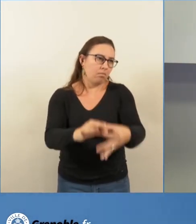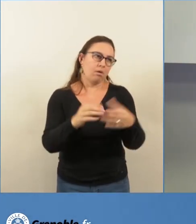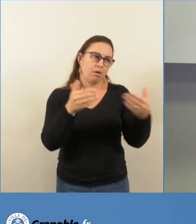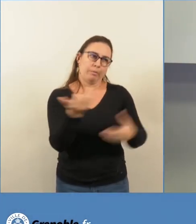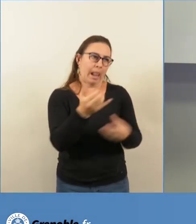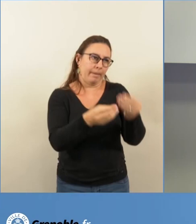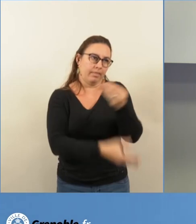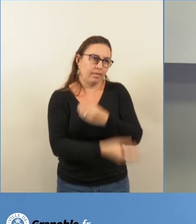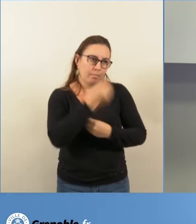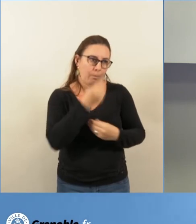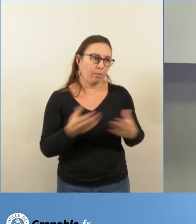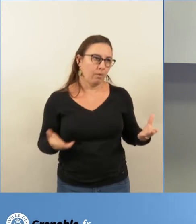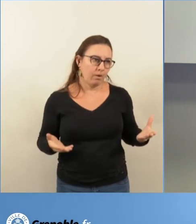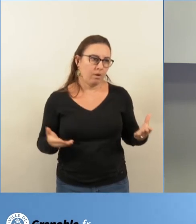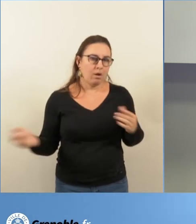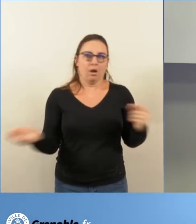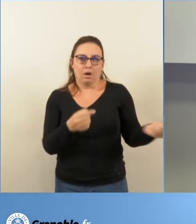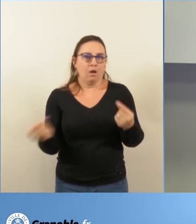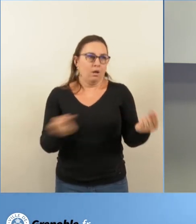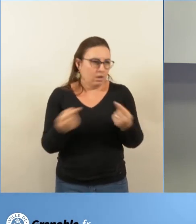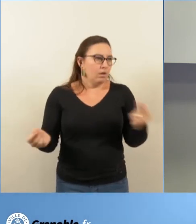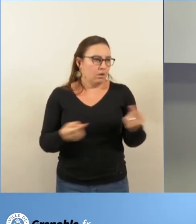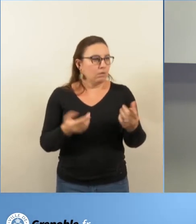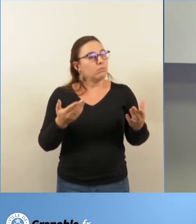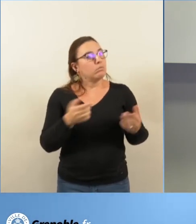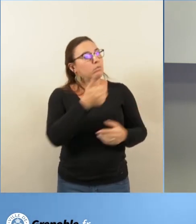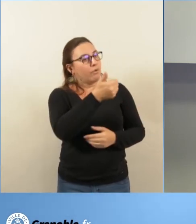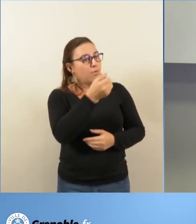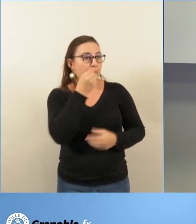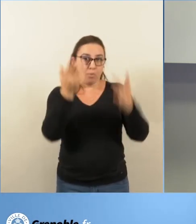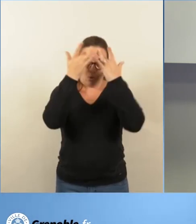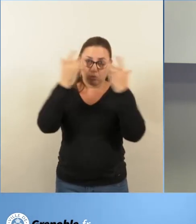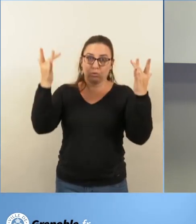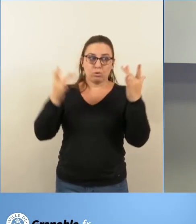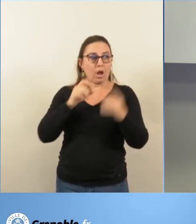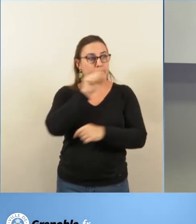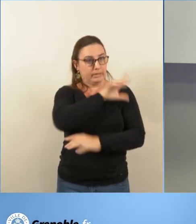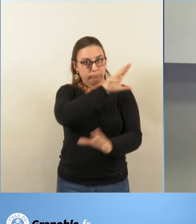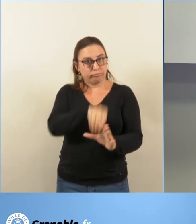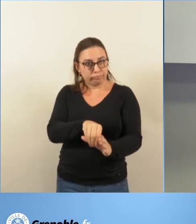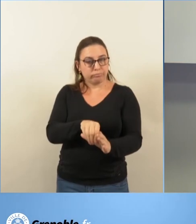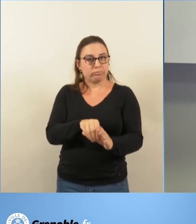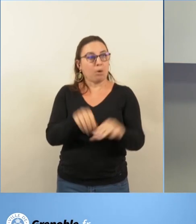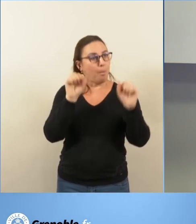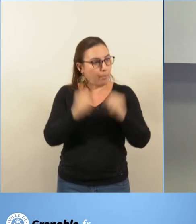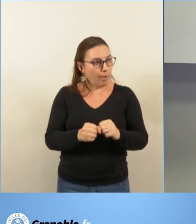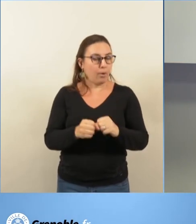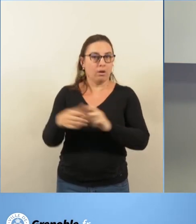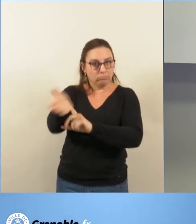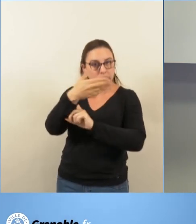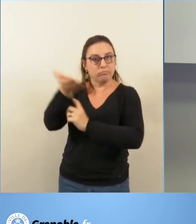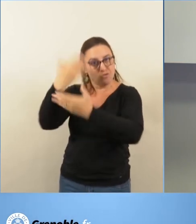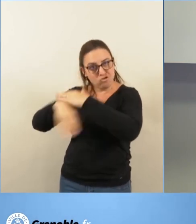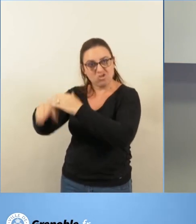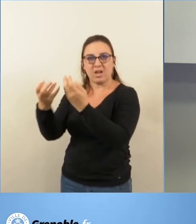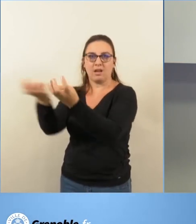en passer le débat se tiendra vous êtes vice-président la culture donc vous pourrez vous pourrez porter cela au sein du Conseil